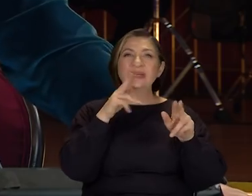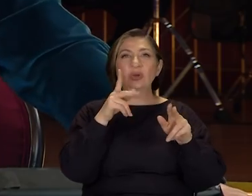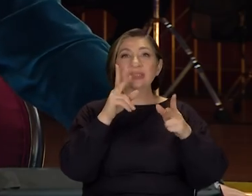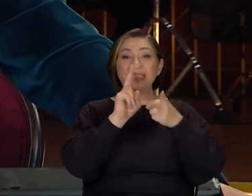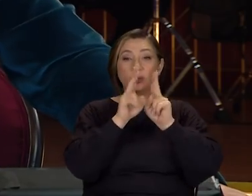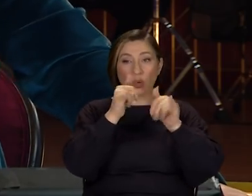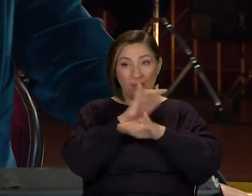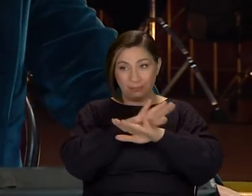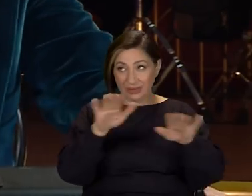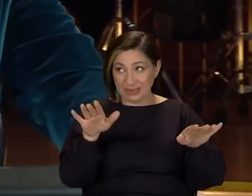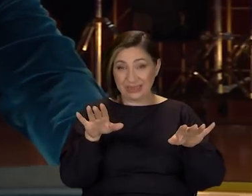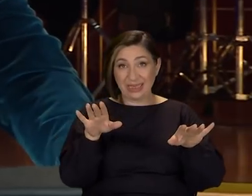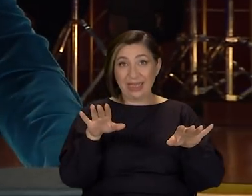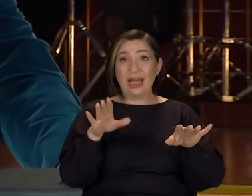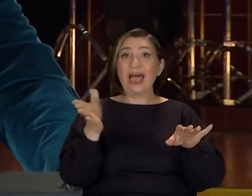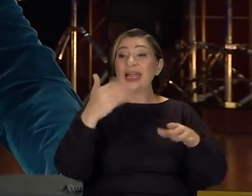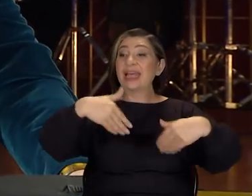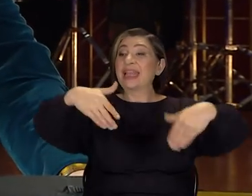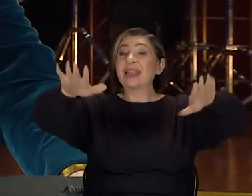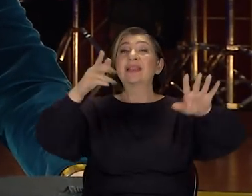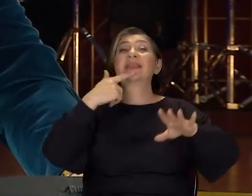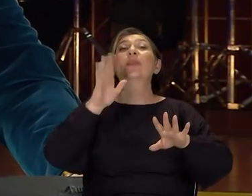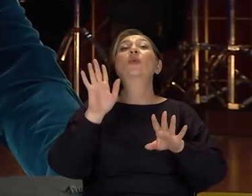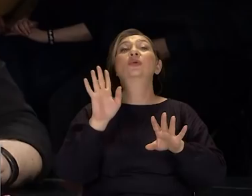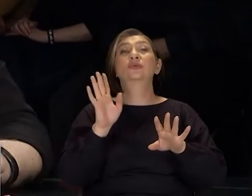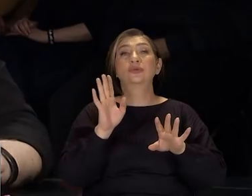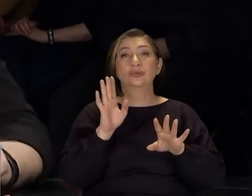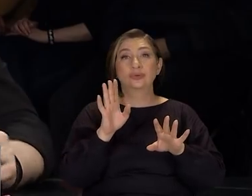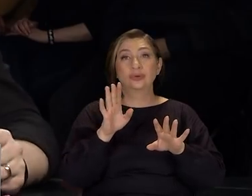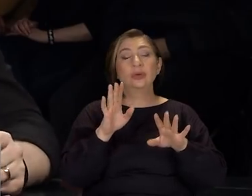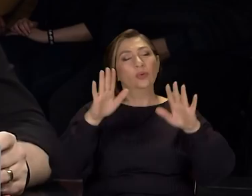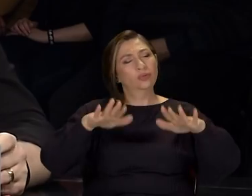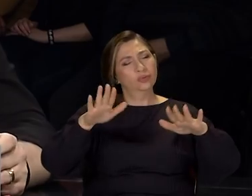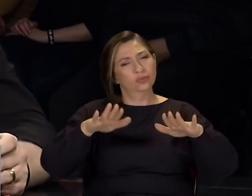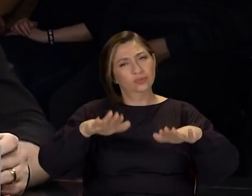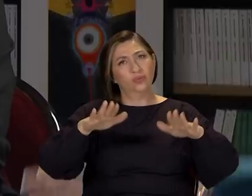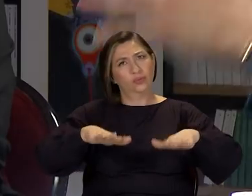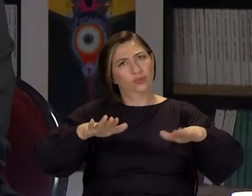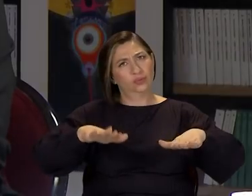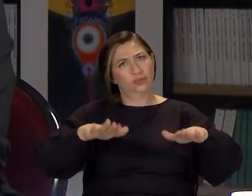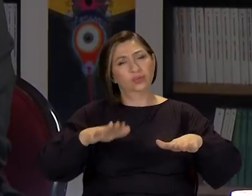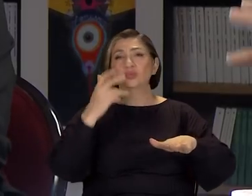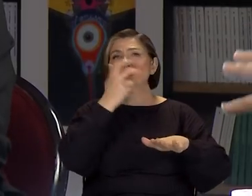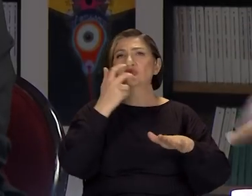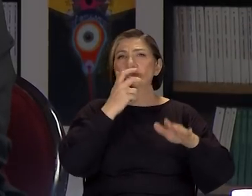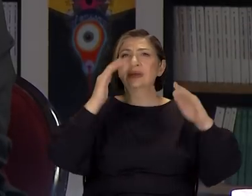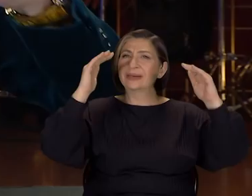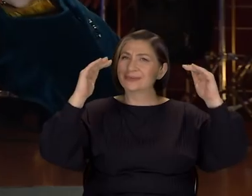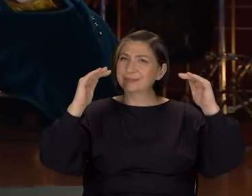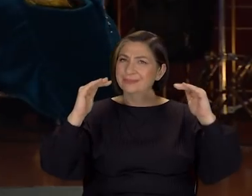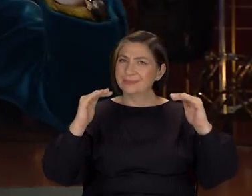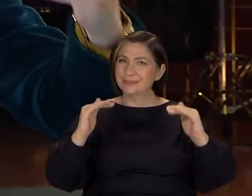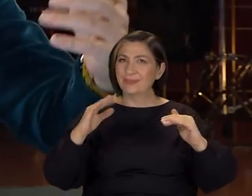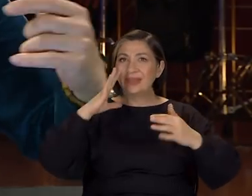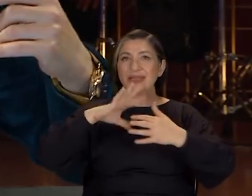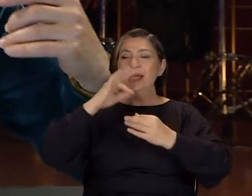oyundan sonra herkes hadi kış hadi güle güle oyun bitti demiyoruz. Süper. oturun diyoruz. Müzik hafifliyor. Şahane. Ondan